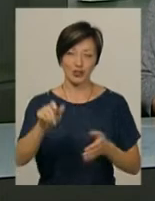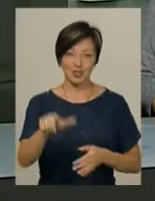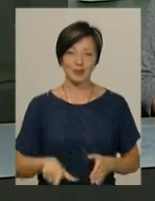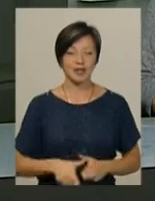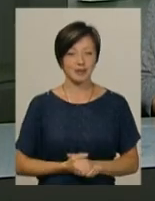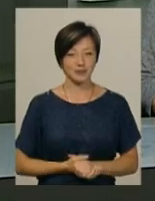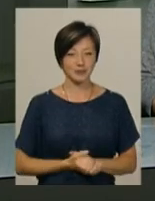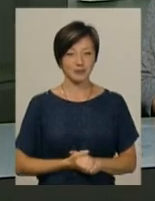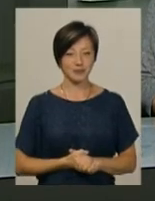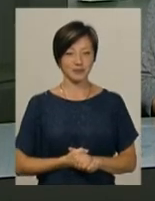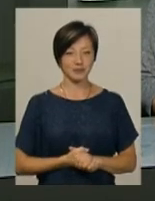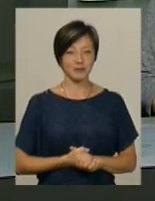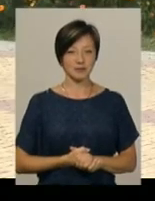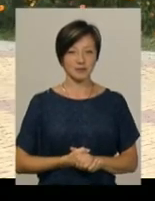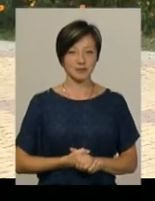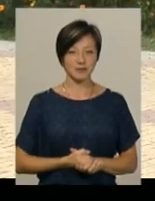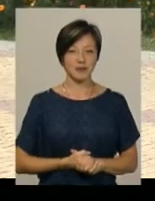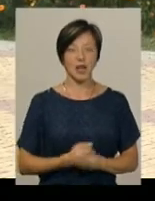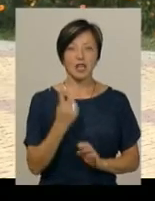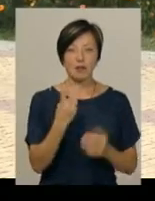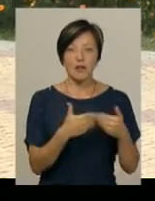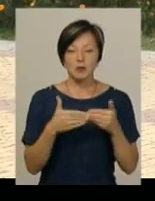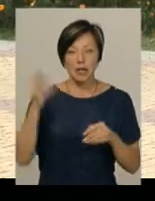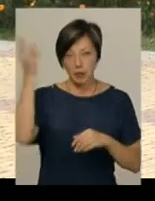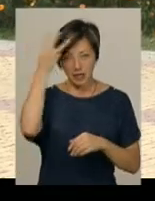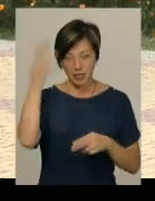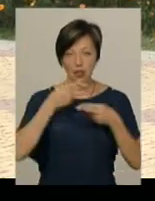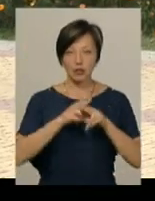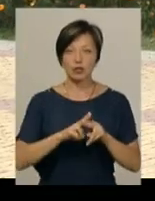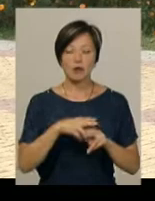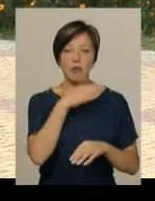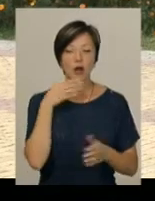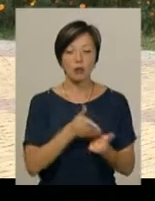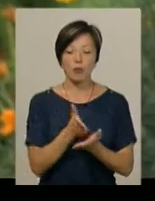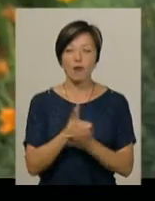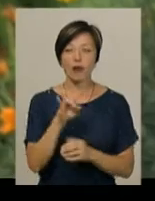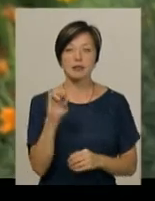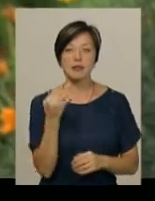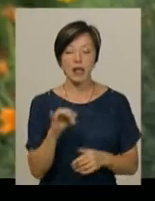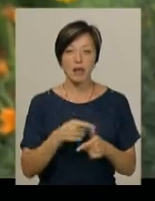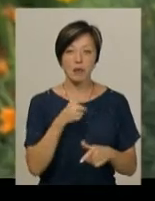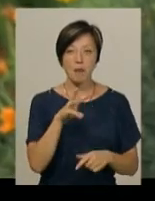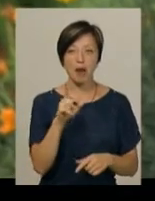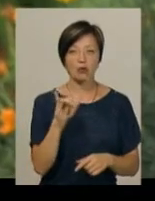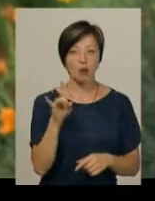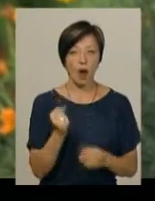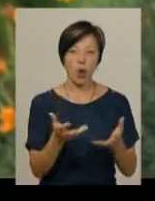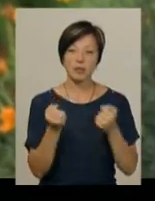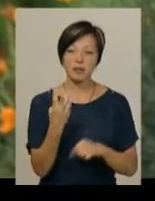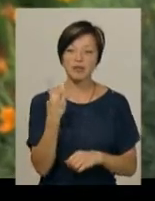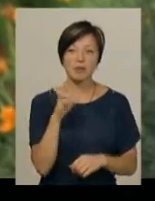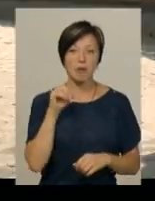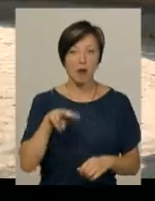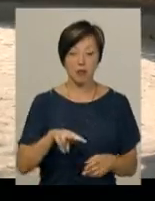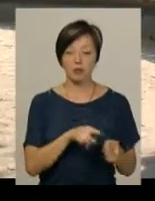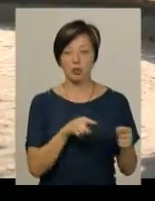моя колега Ірина Хижа. Двоє випускників Хмельницького технологічного багатопрофільного ліцею імені Артема Мазура отримали 200 балів